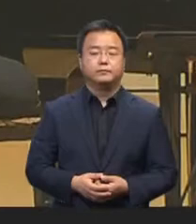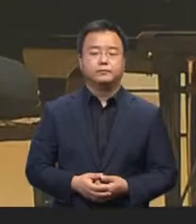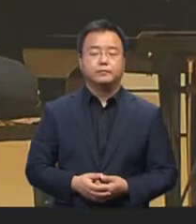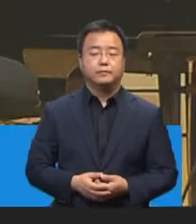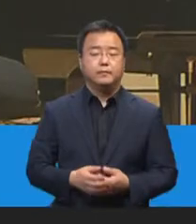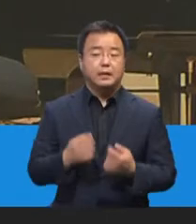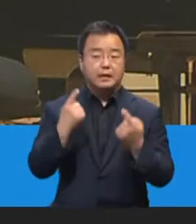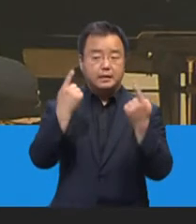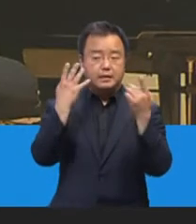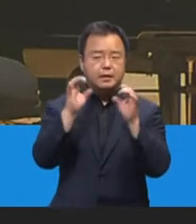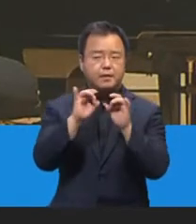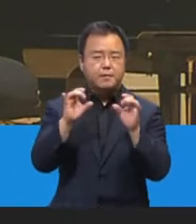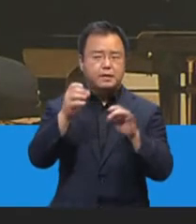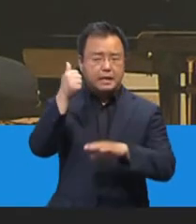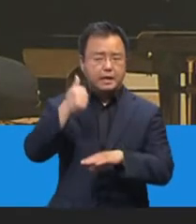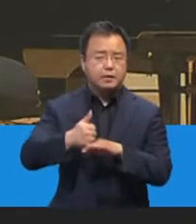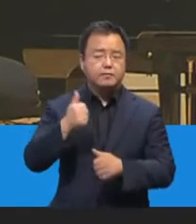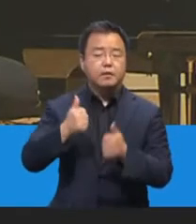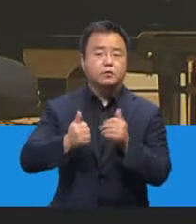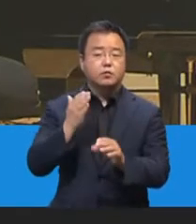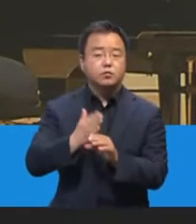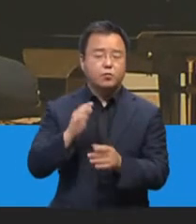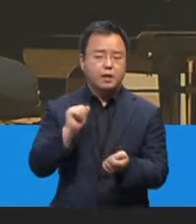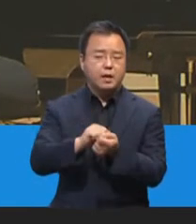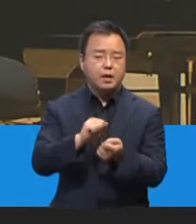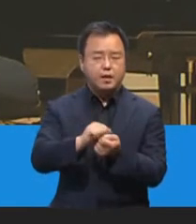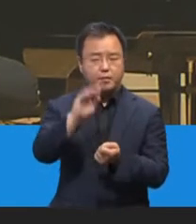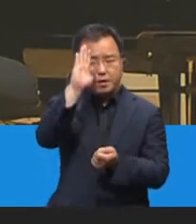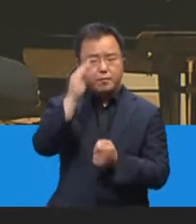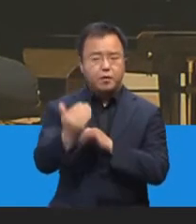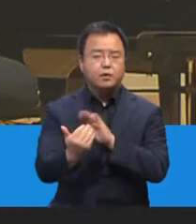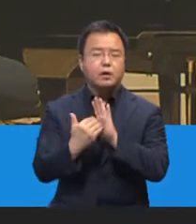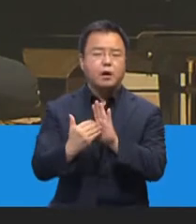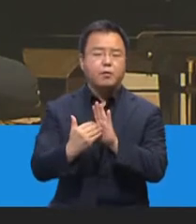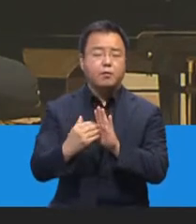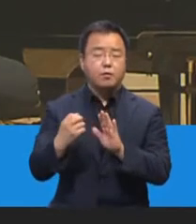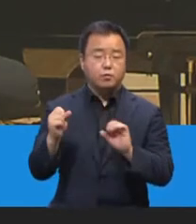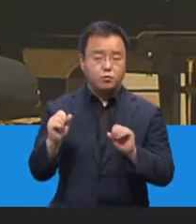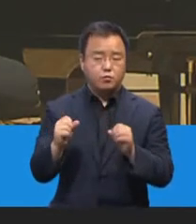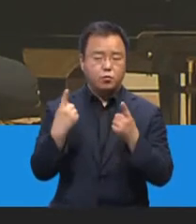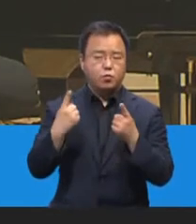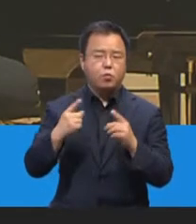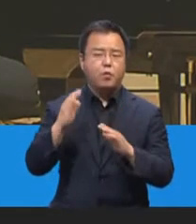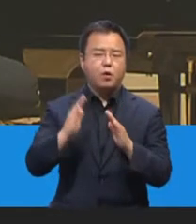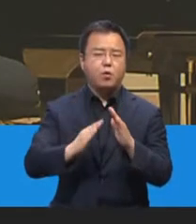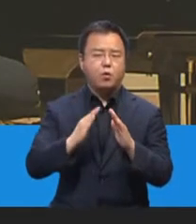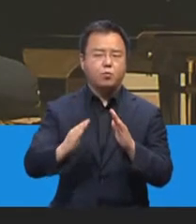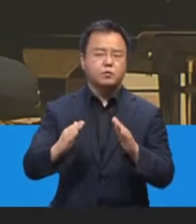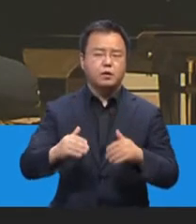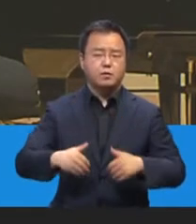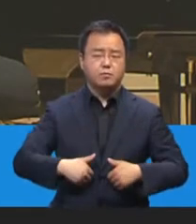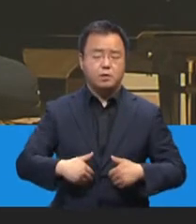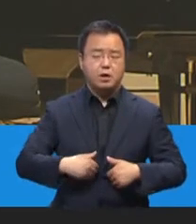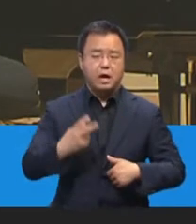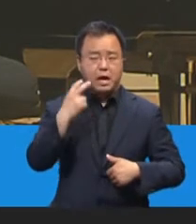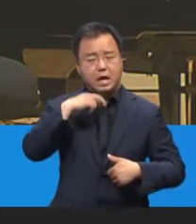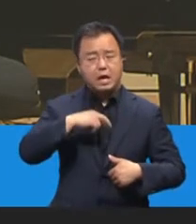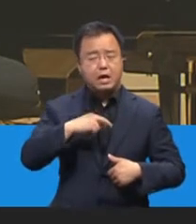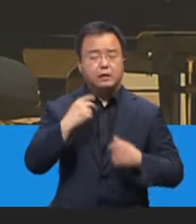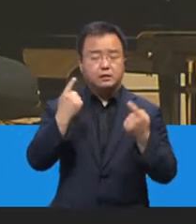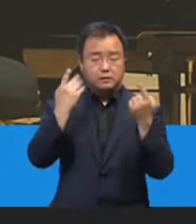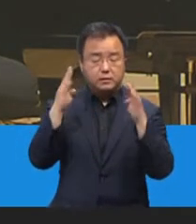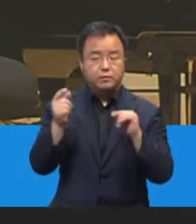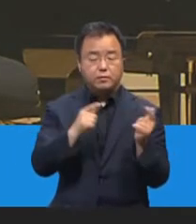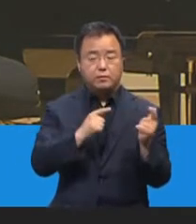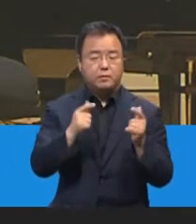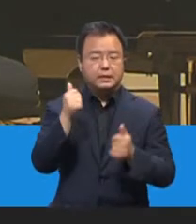대학마다 기말고사가 한창입니다. 감염병을 예방하는 동시에 시험의 공정성까지 확보해야 하는 대학들도